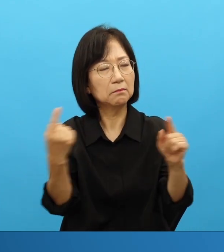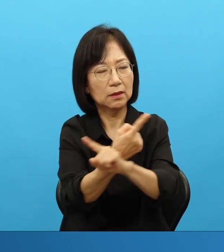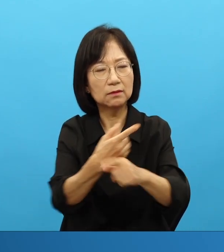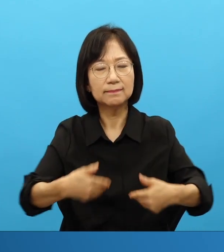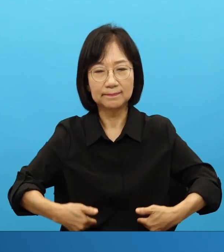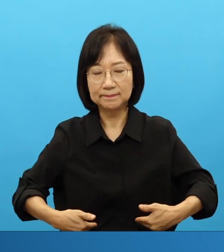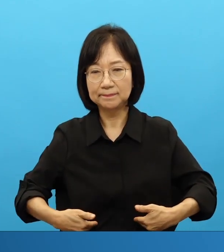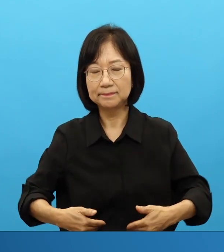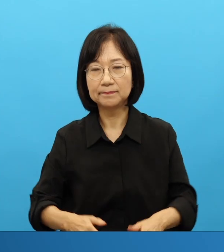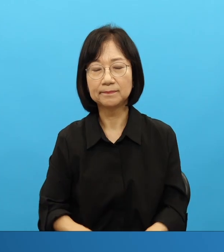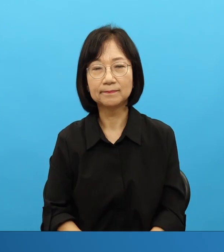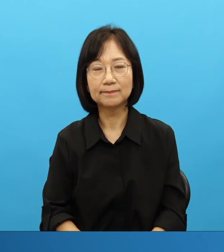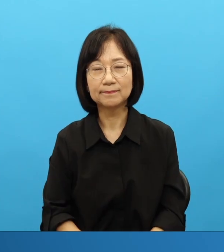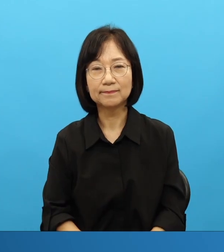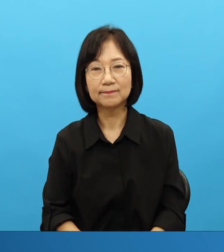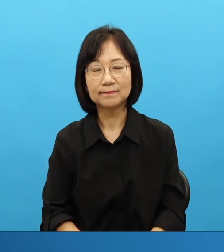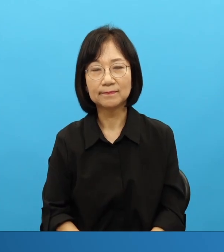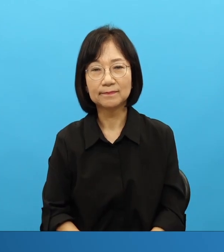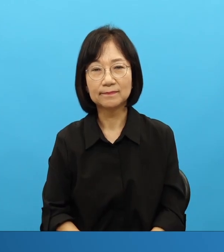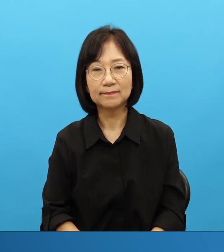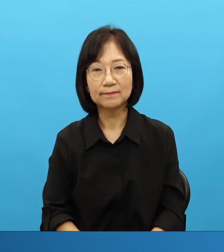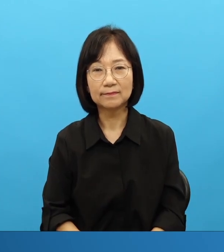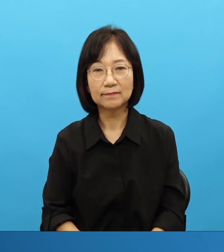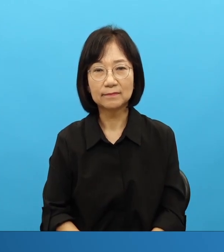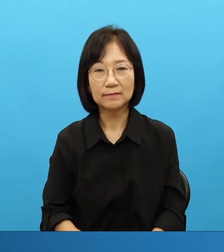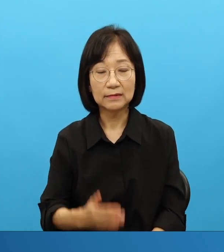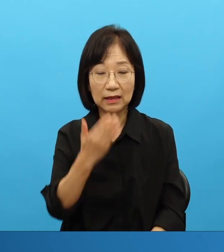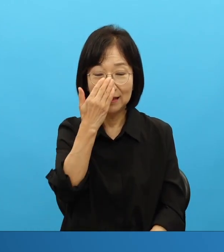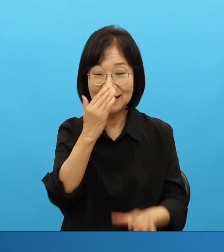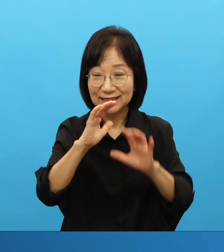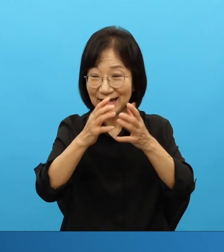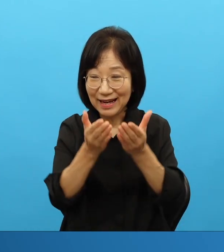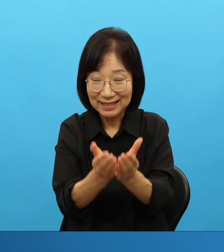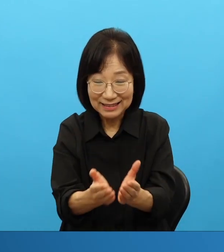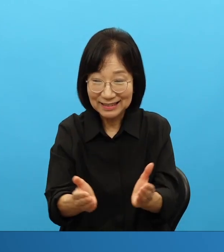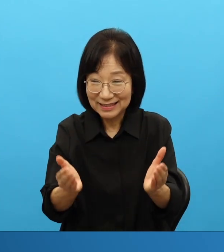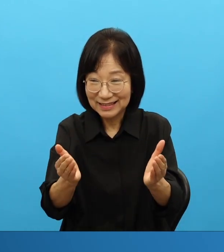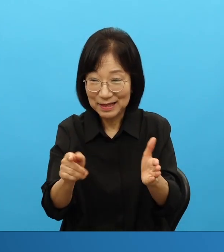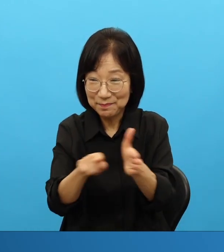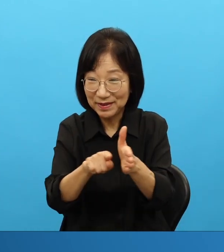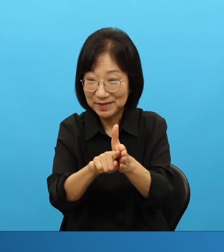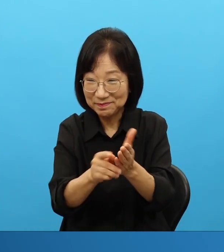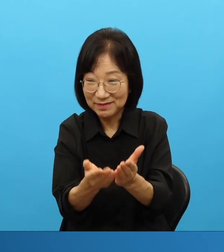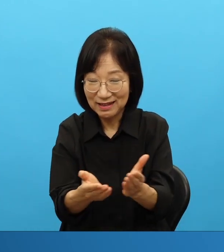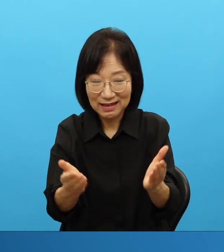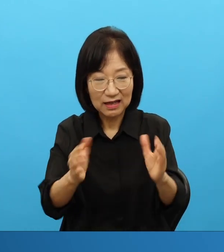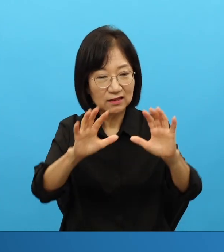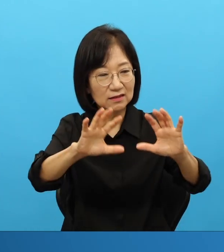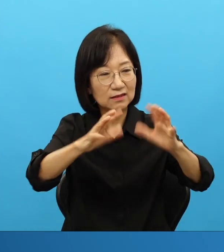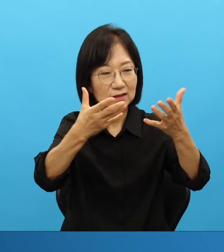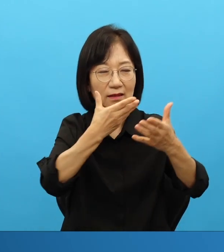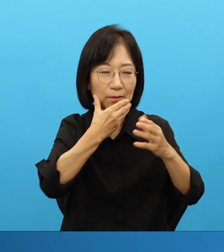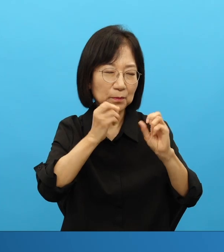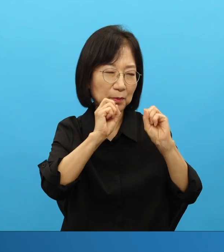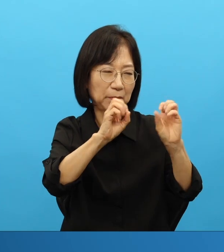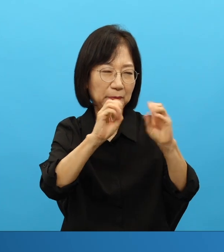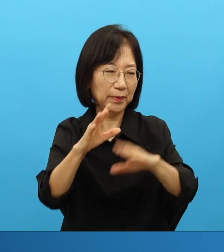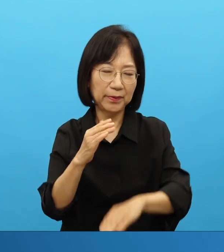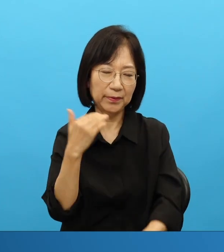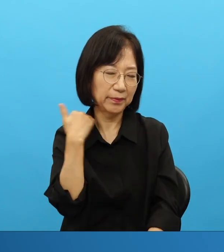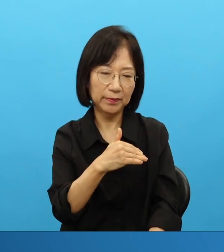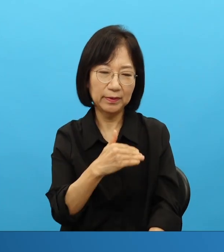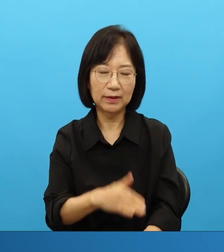must change its vessel. 이스라엘의 그릇은 세계복음만 못합니다. Because with Israel's vessel, they could not carry out the work of